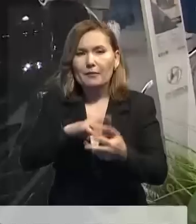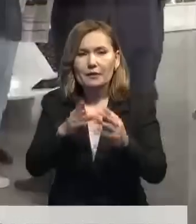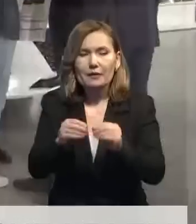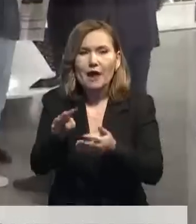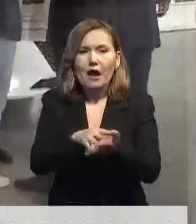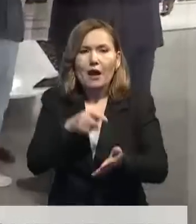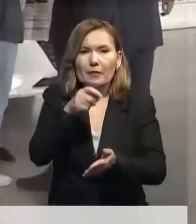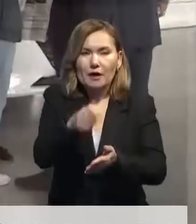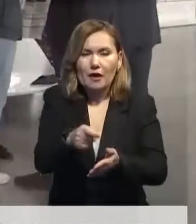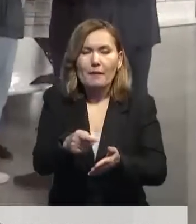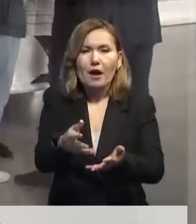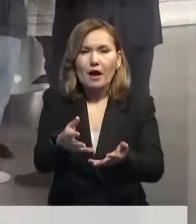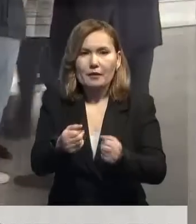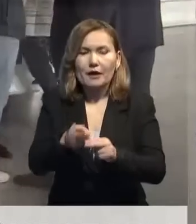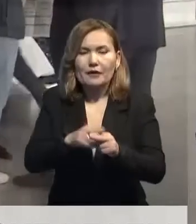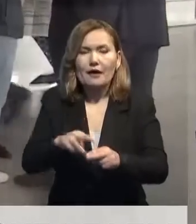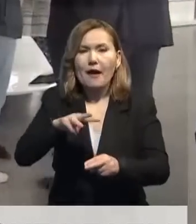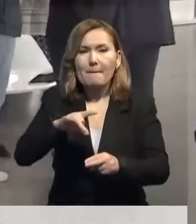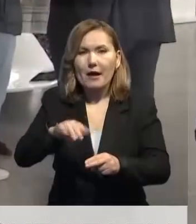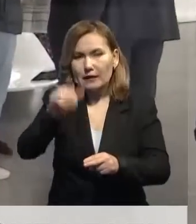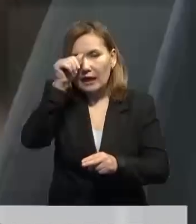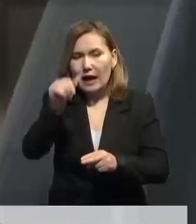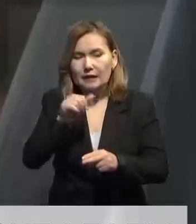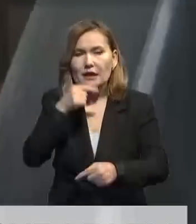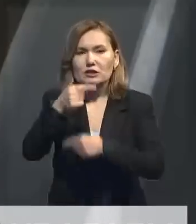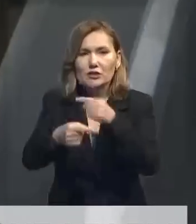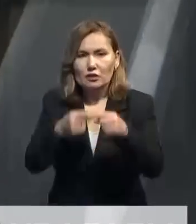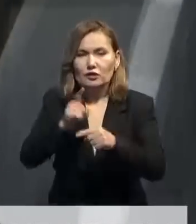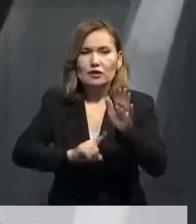Кезекті өтінімдерді қабылдау енді наурыз айында қол жетімді болады.